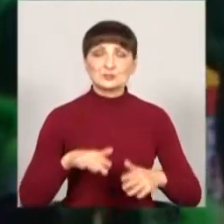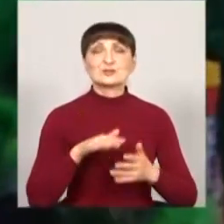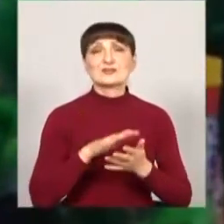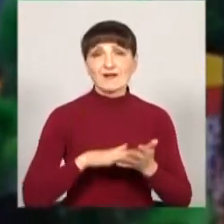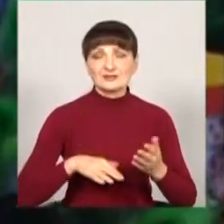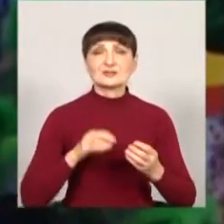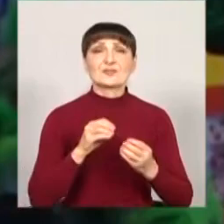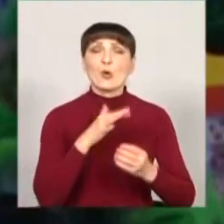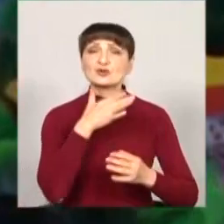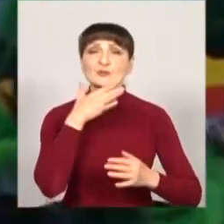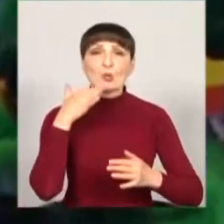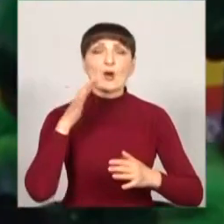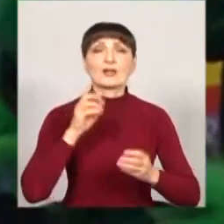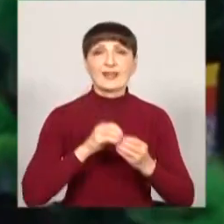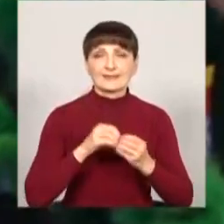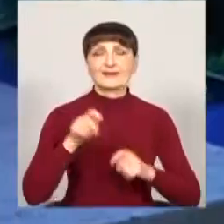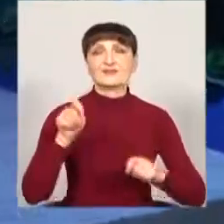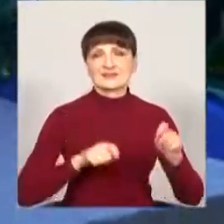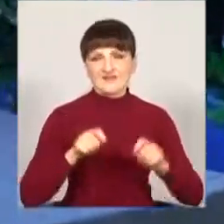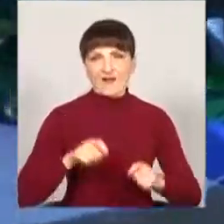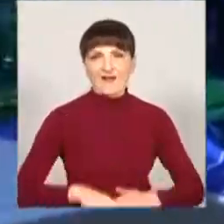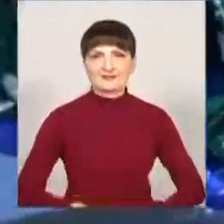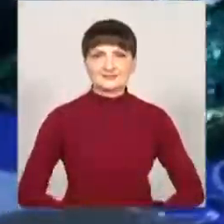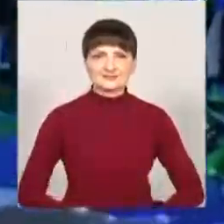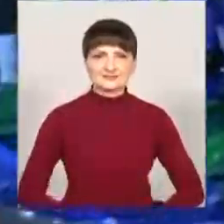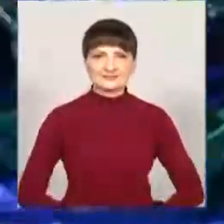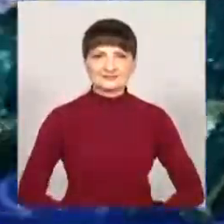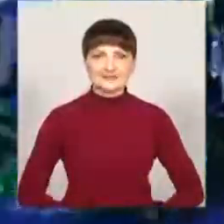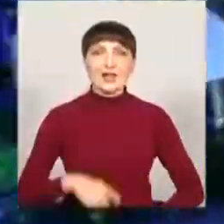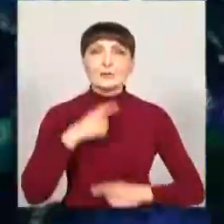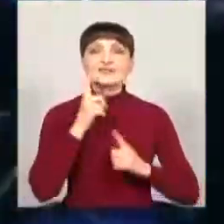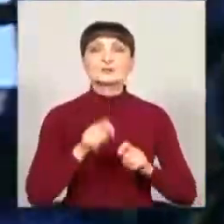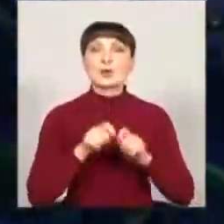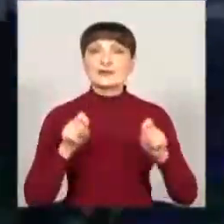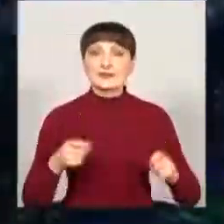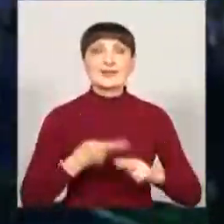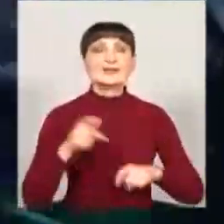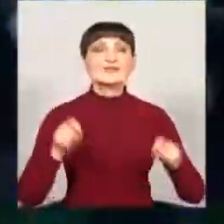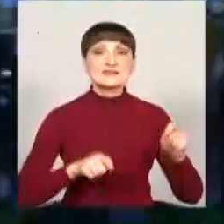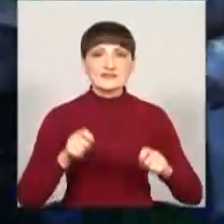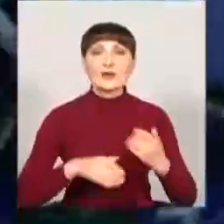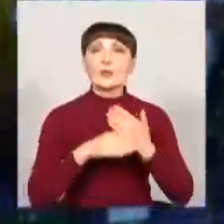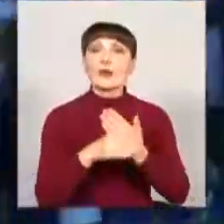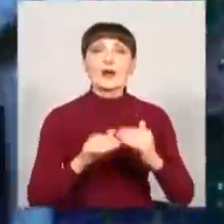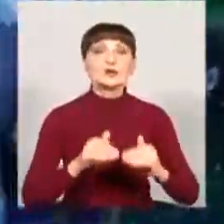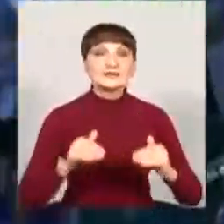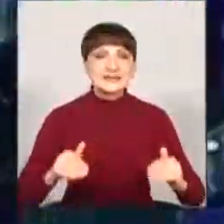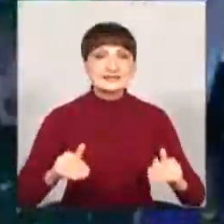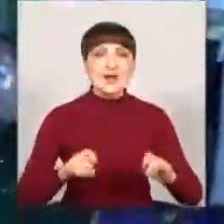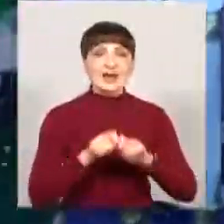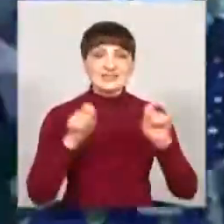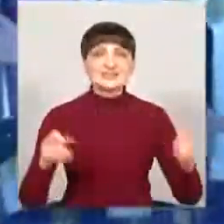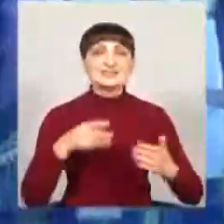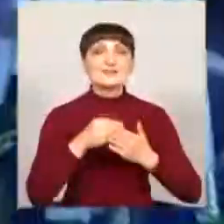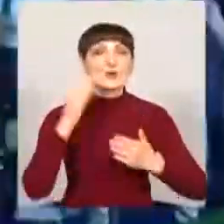фестивалей больше и больше по словам организаторов такие фестивали помогают детям не только раскрыть в свой